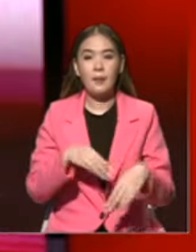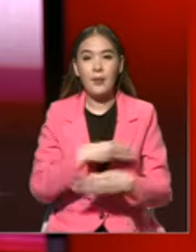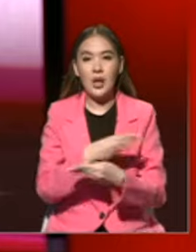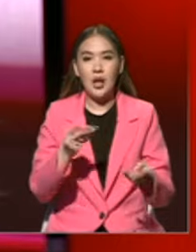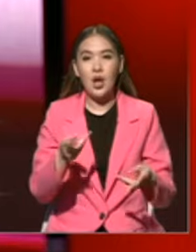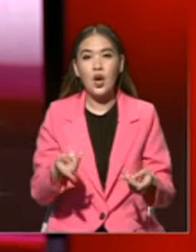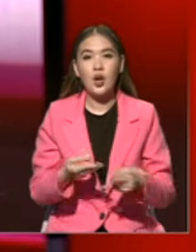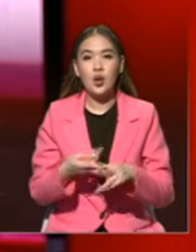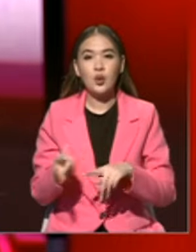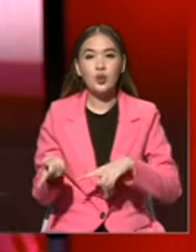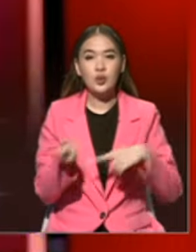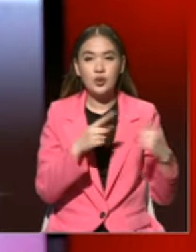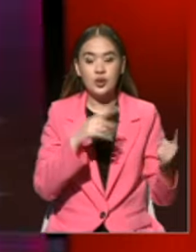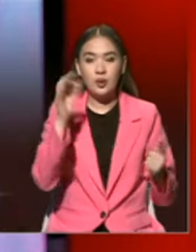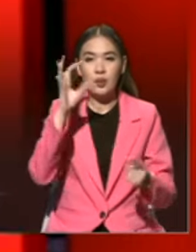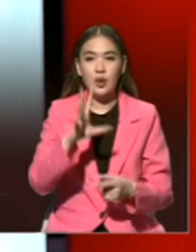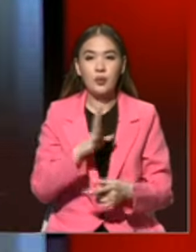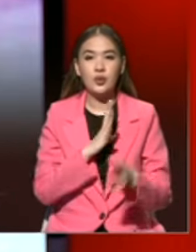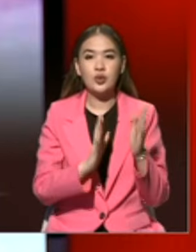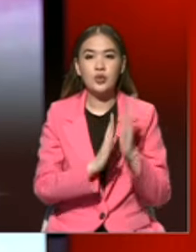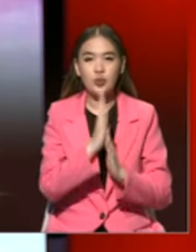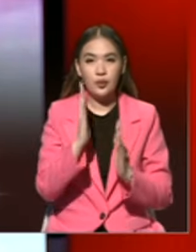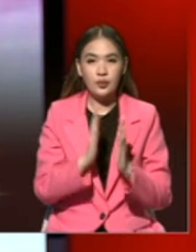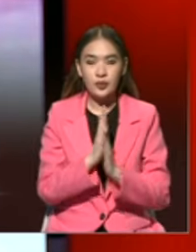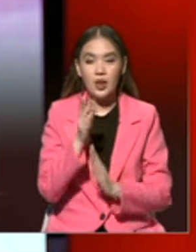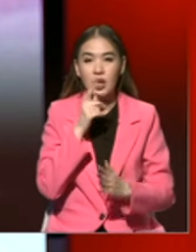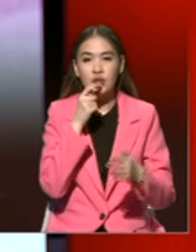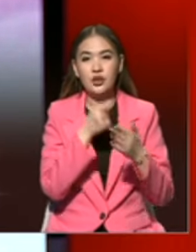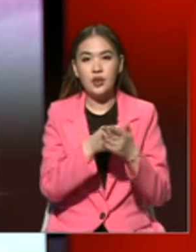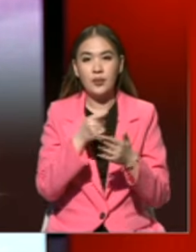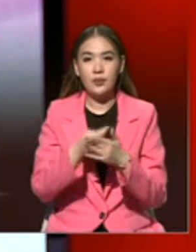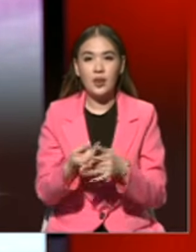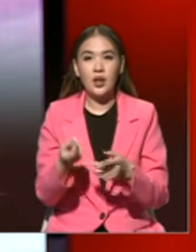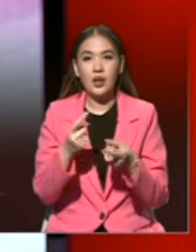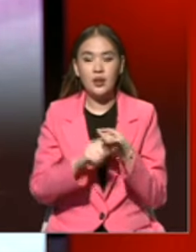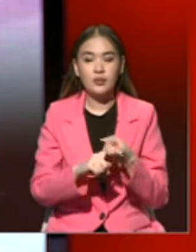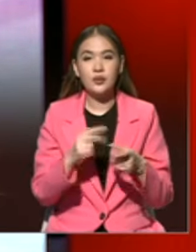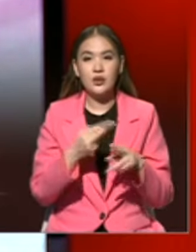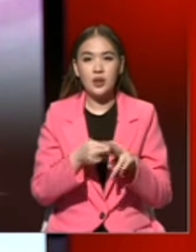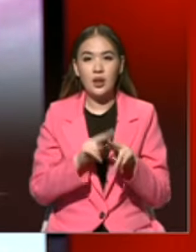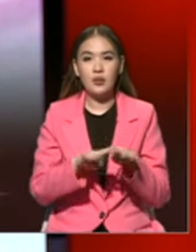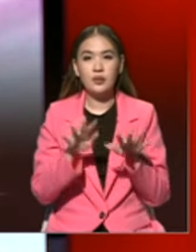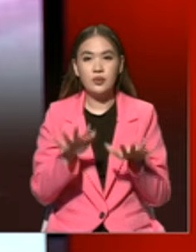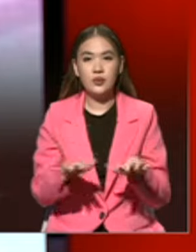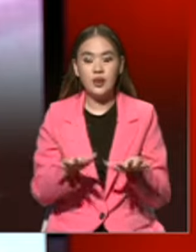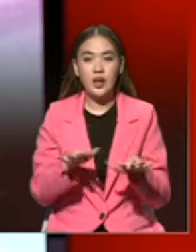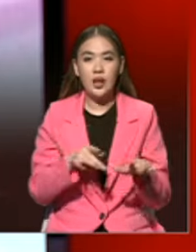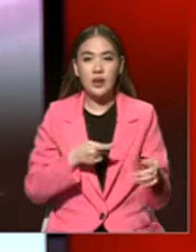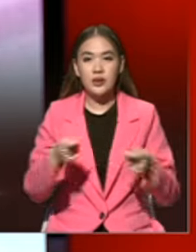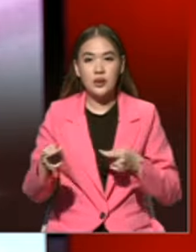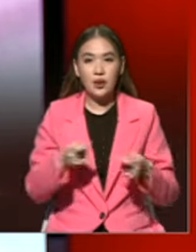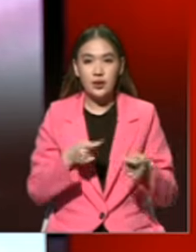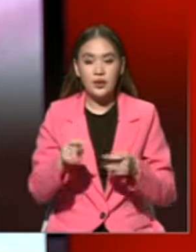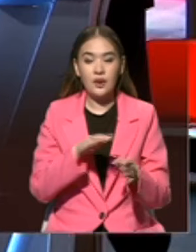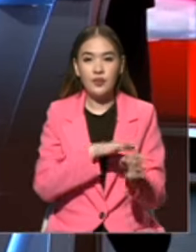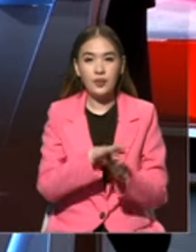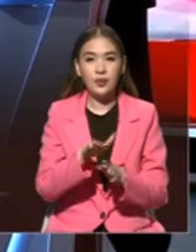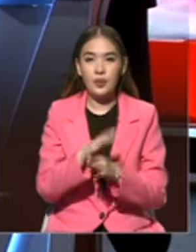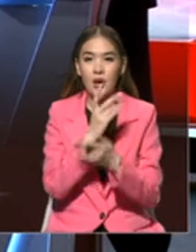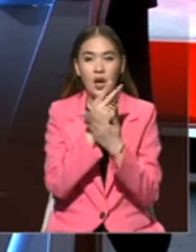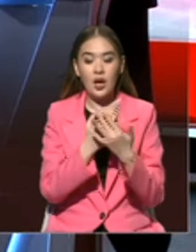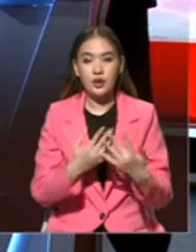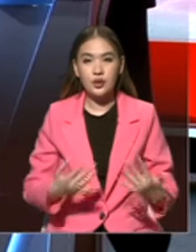көшіріліп, шөп пен жеммен қамтамасыз етіліп сол жерде бағылып жатыр. Бұл жерге енді жергілікті атқарушы деңгейдегі әртүрлі